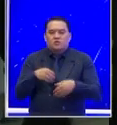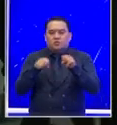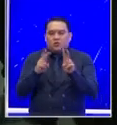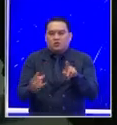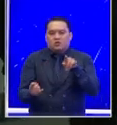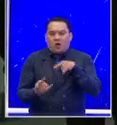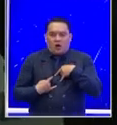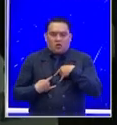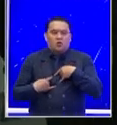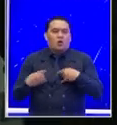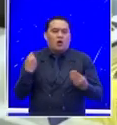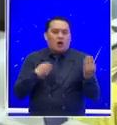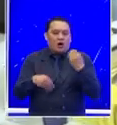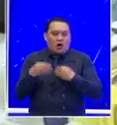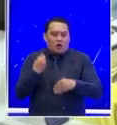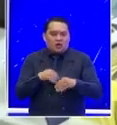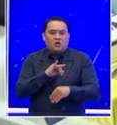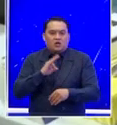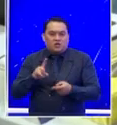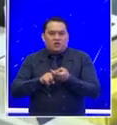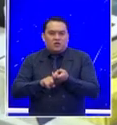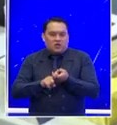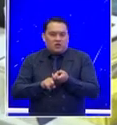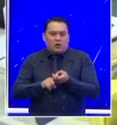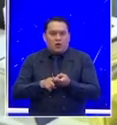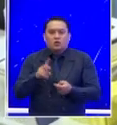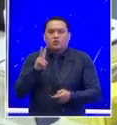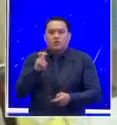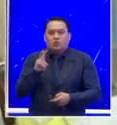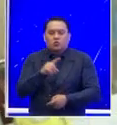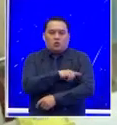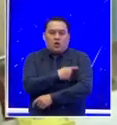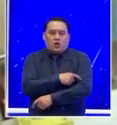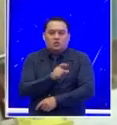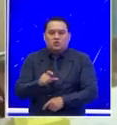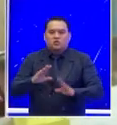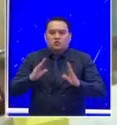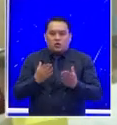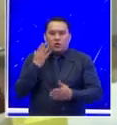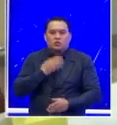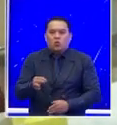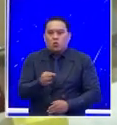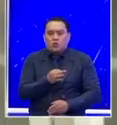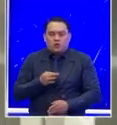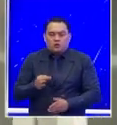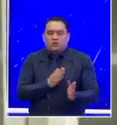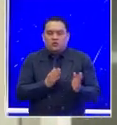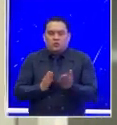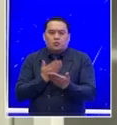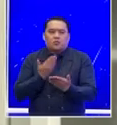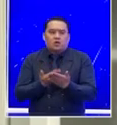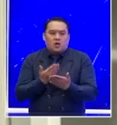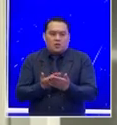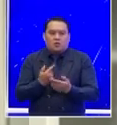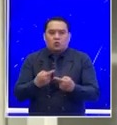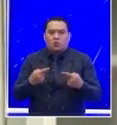врачей. Сейчас по всей стране коронавирусной инфекцией заражены более 200 медиков. Но ситуация в Алматинской области служит примером